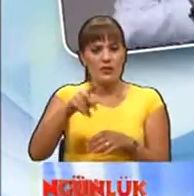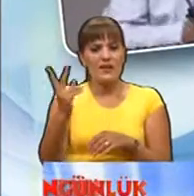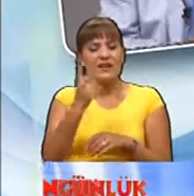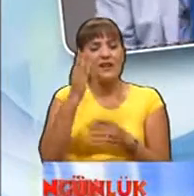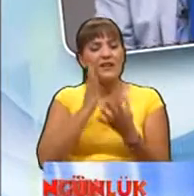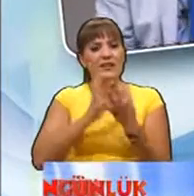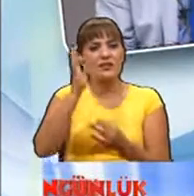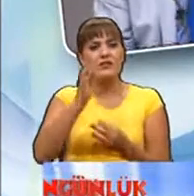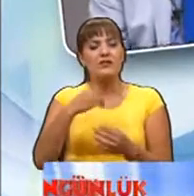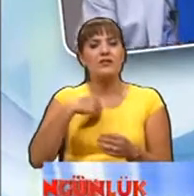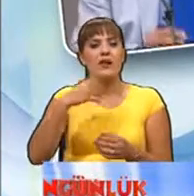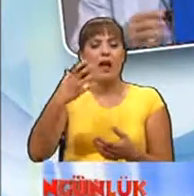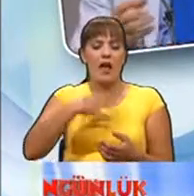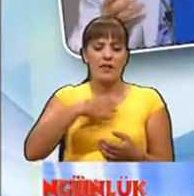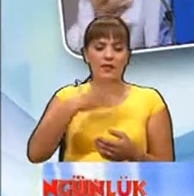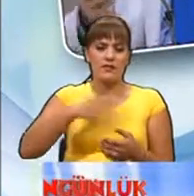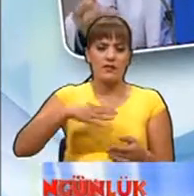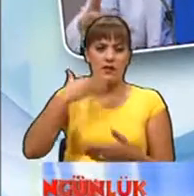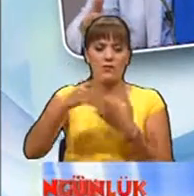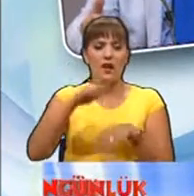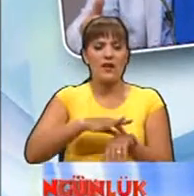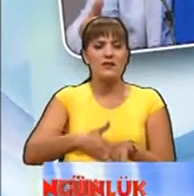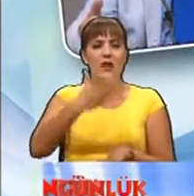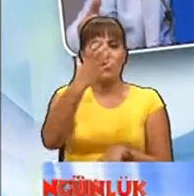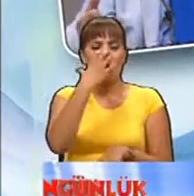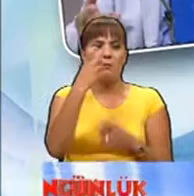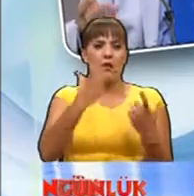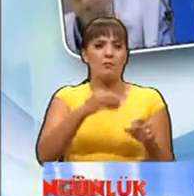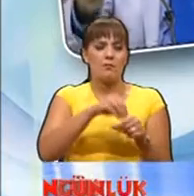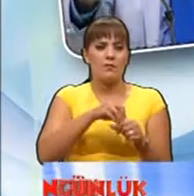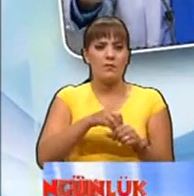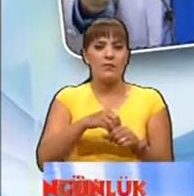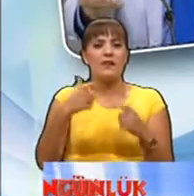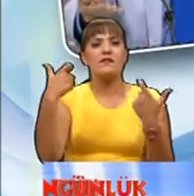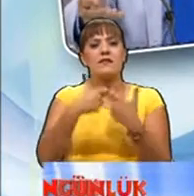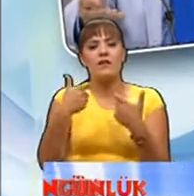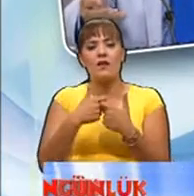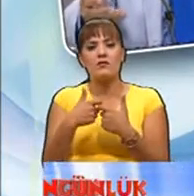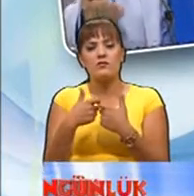iki kişiye meramını anlatıyor. Bu hastanede yoğun bakım. Savaşta